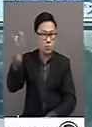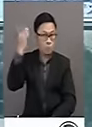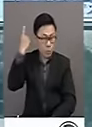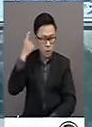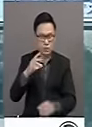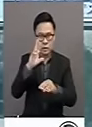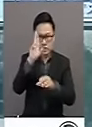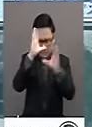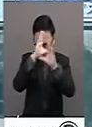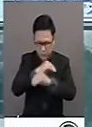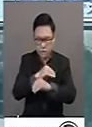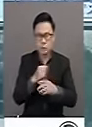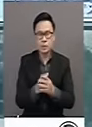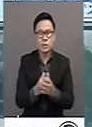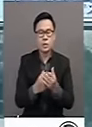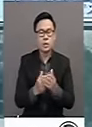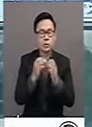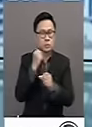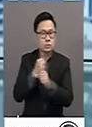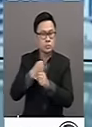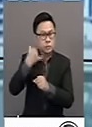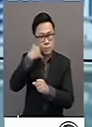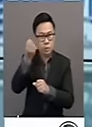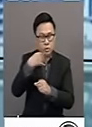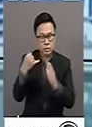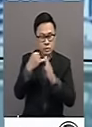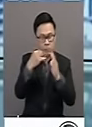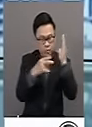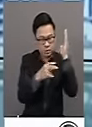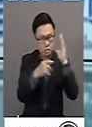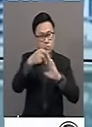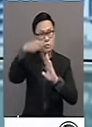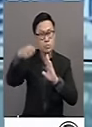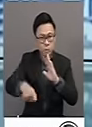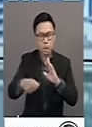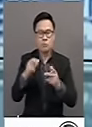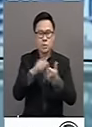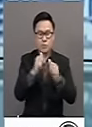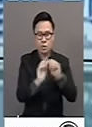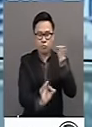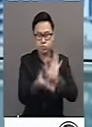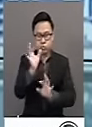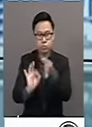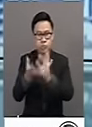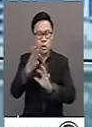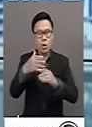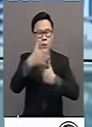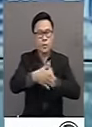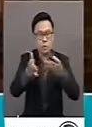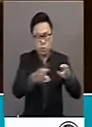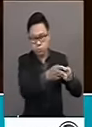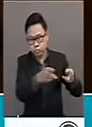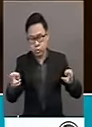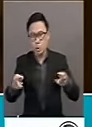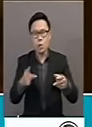ของเมื่อคืนที่ผ่านมาค่ะเจ้าหน้าที่ได้รับรายงานนะคะที่จังหวัดนครราชสีมาบอกว่าเกิดเหตุไฟไหม้ห้องแถว6